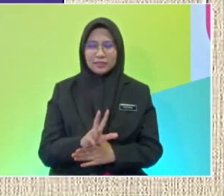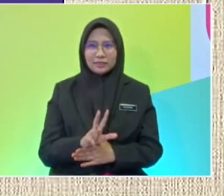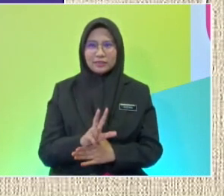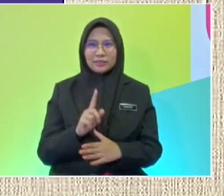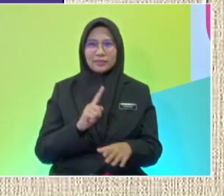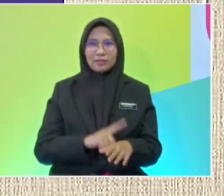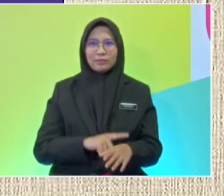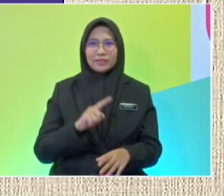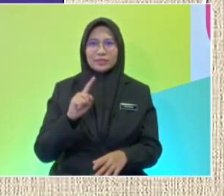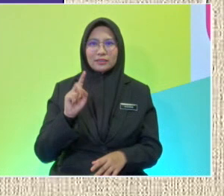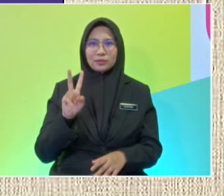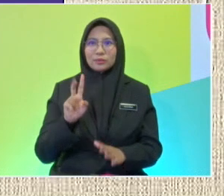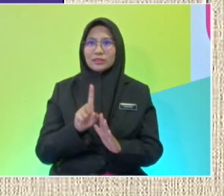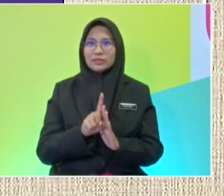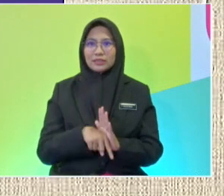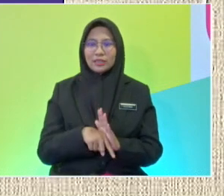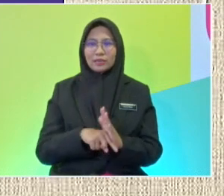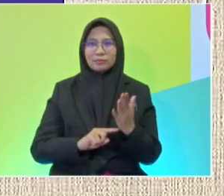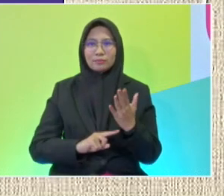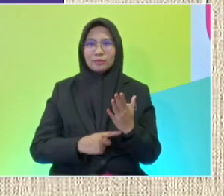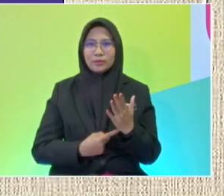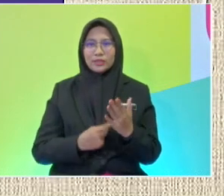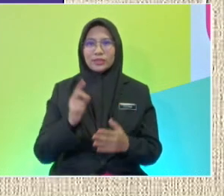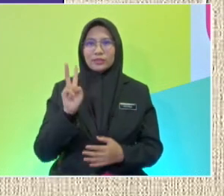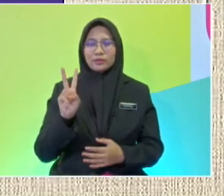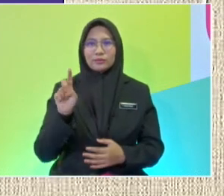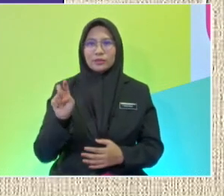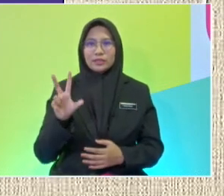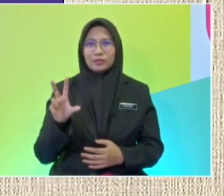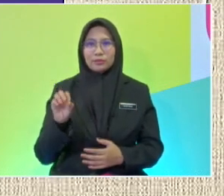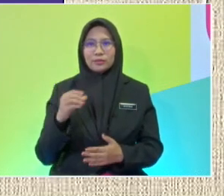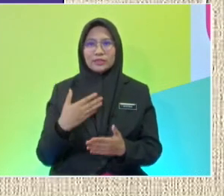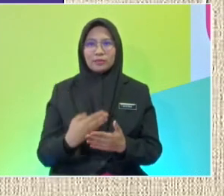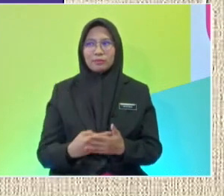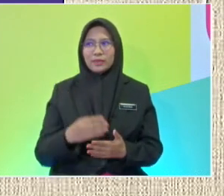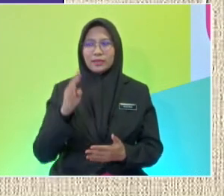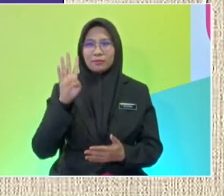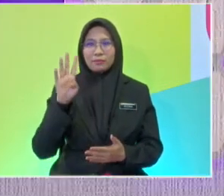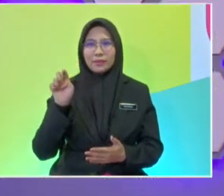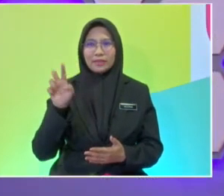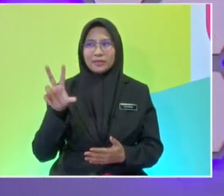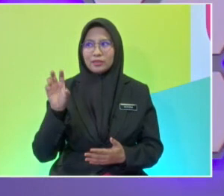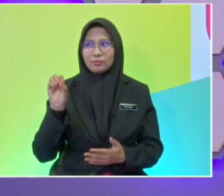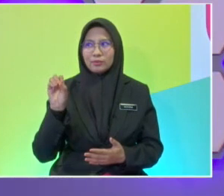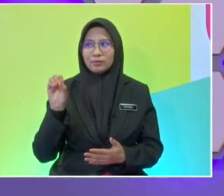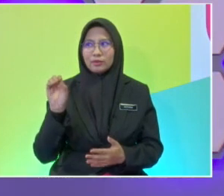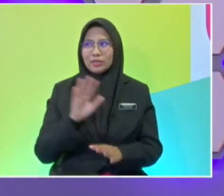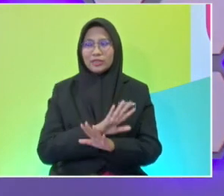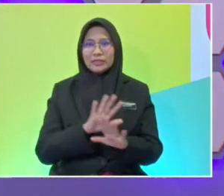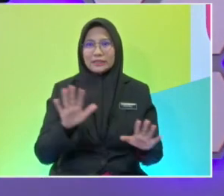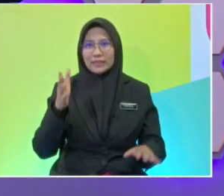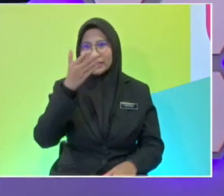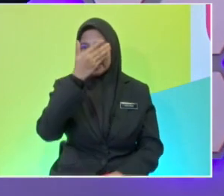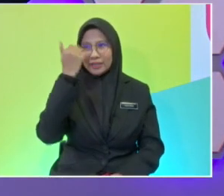2 jam daripada dua setengah petang Oke murid-murid mesti enggak tahu ini jangan lupa